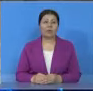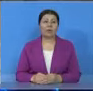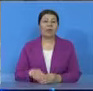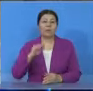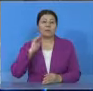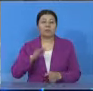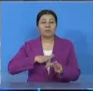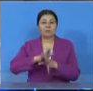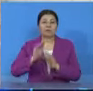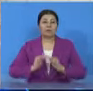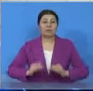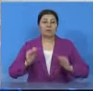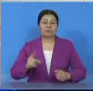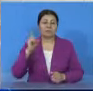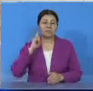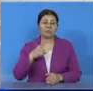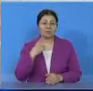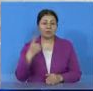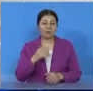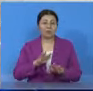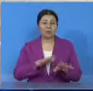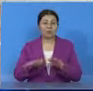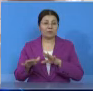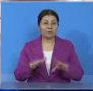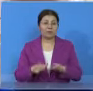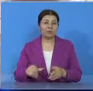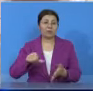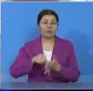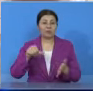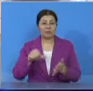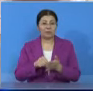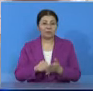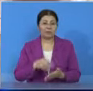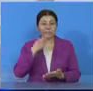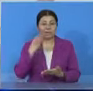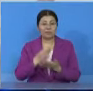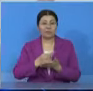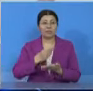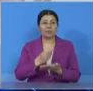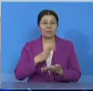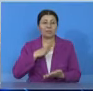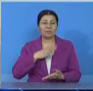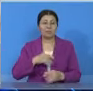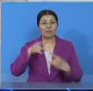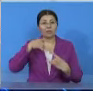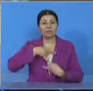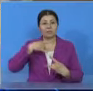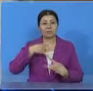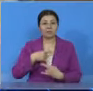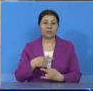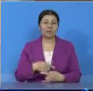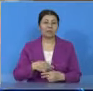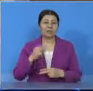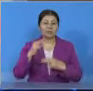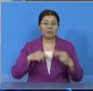Профессиональное исполнение ребят слышно с первых нот. Все участники подошли к конкурсу со всей ответственностью. Нарядные костюмы и эмоциональная